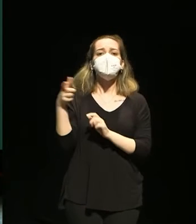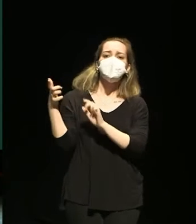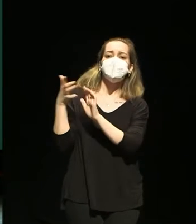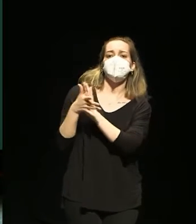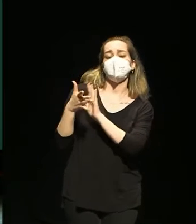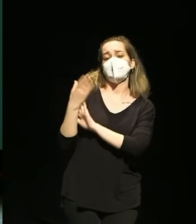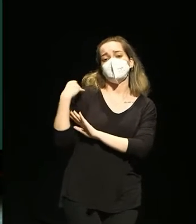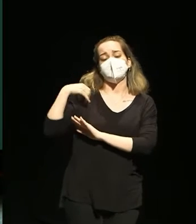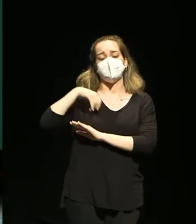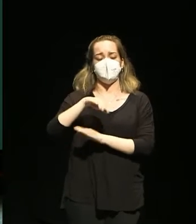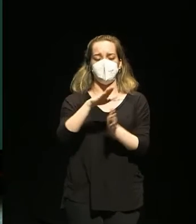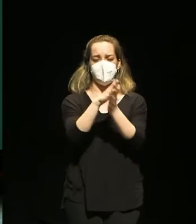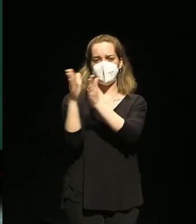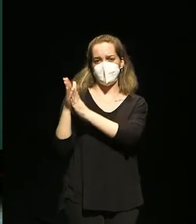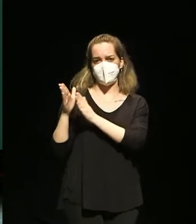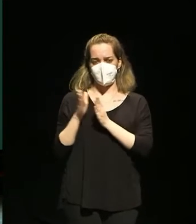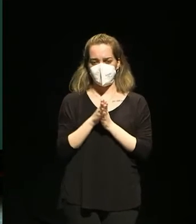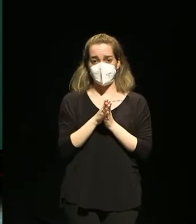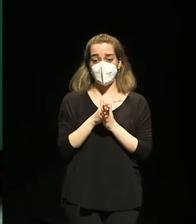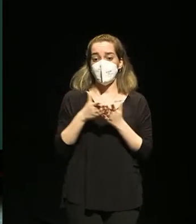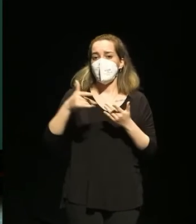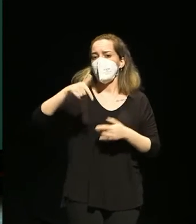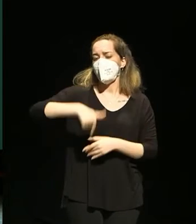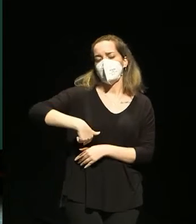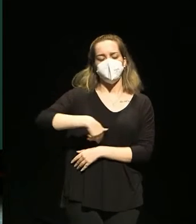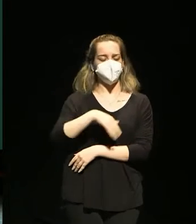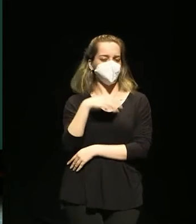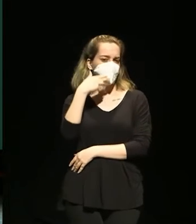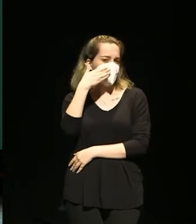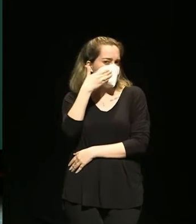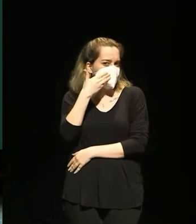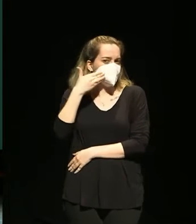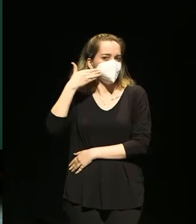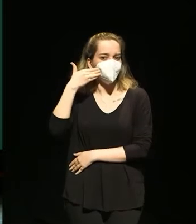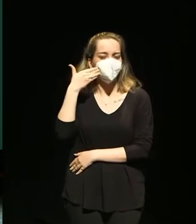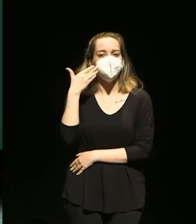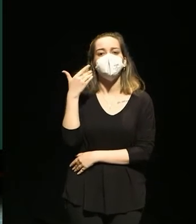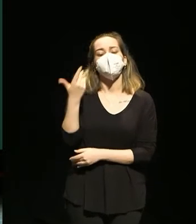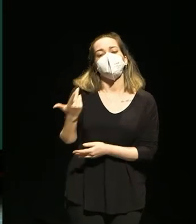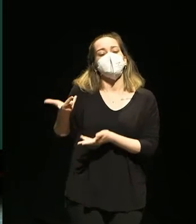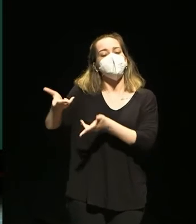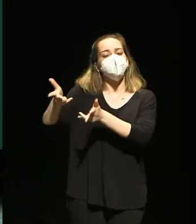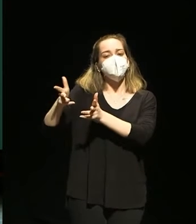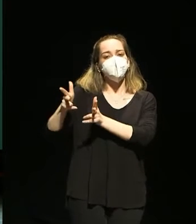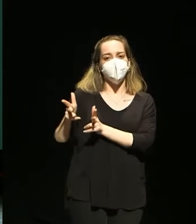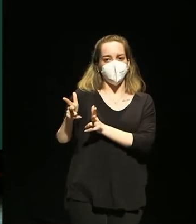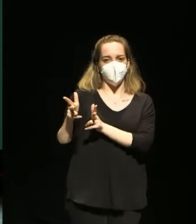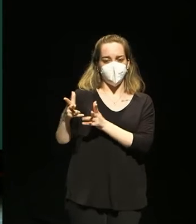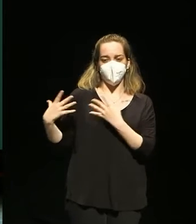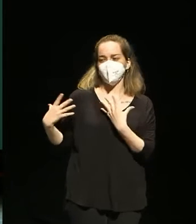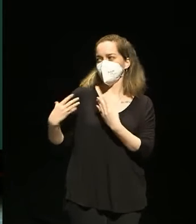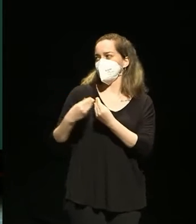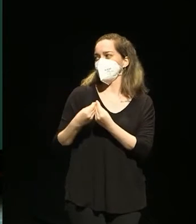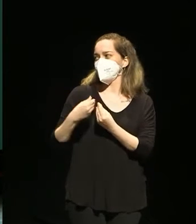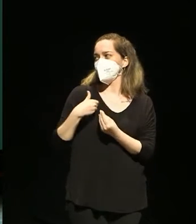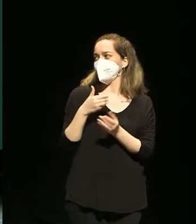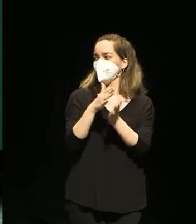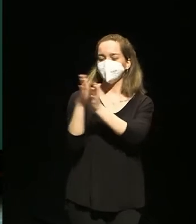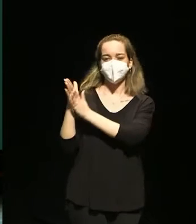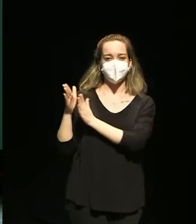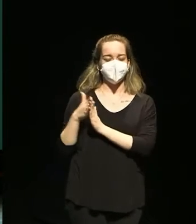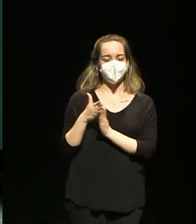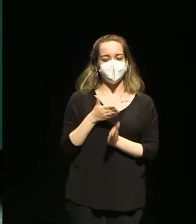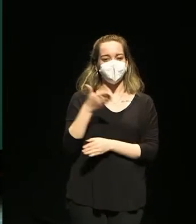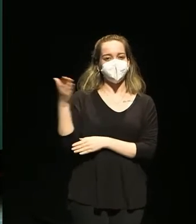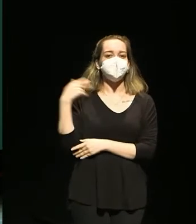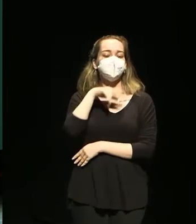aquests companys. Avui tinc l'honor i el plaer de compartir aquests escenaris amb l'Eric Mugent, enchanté,